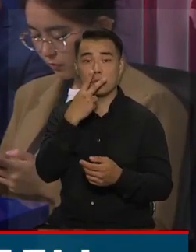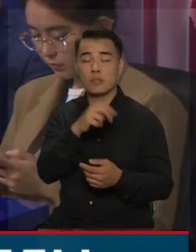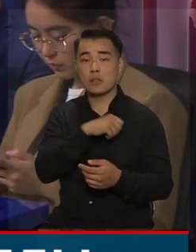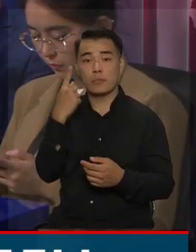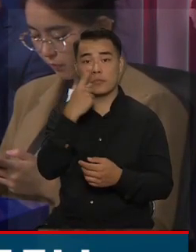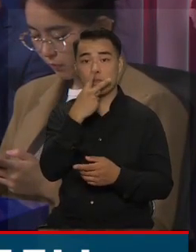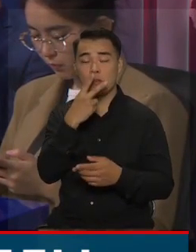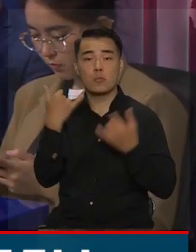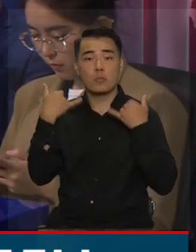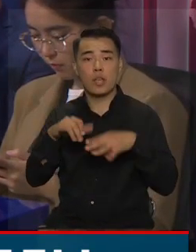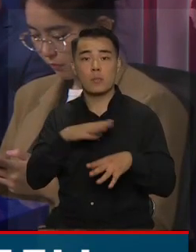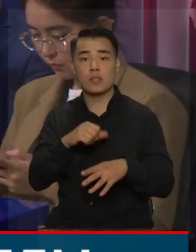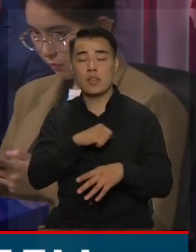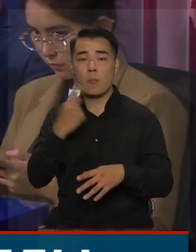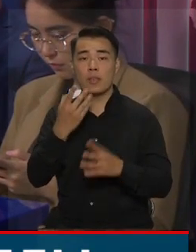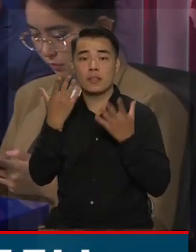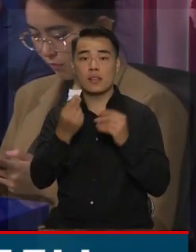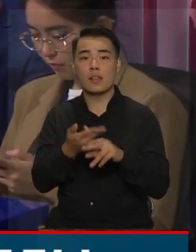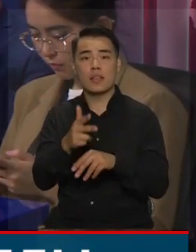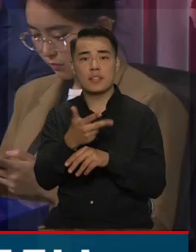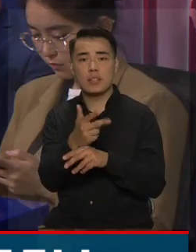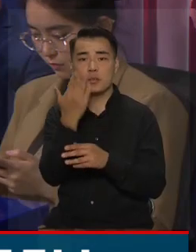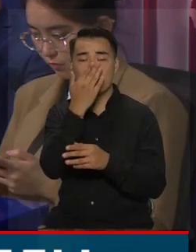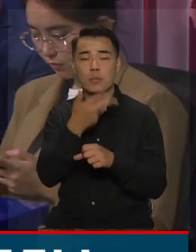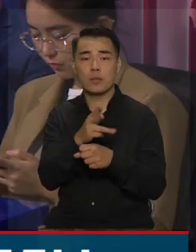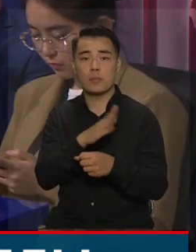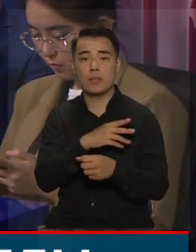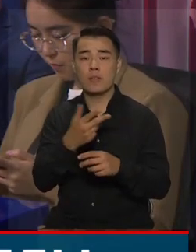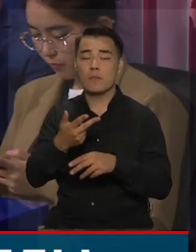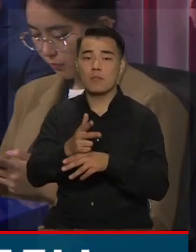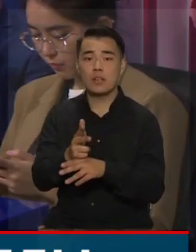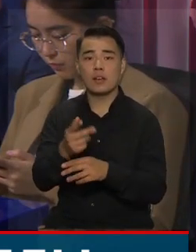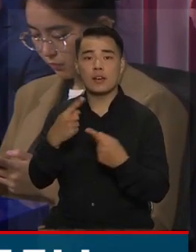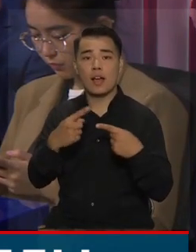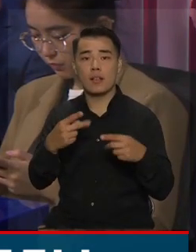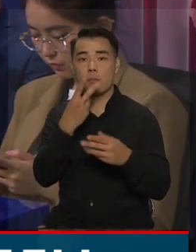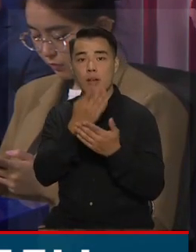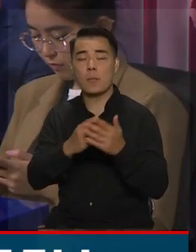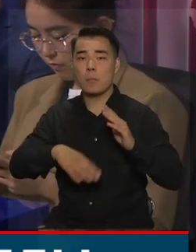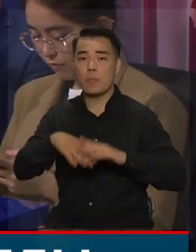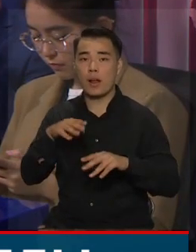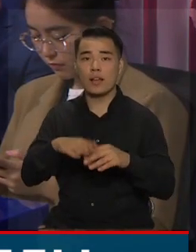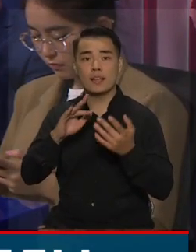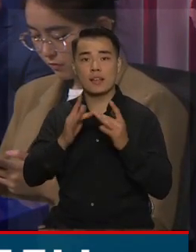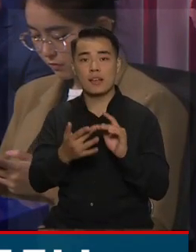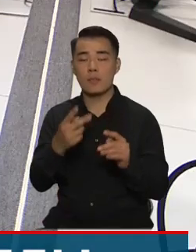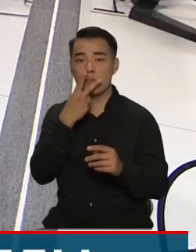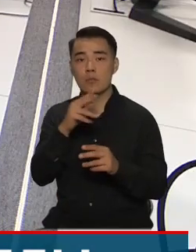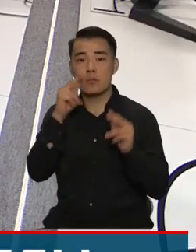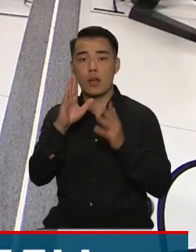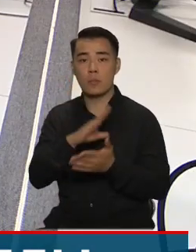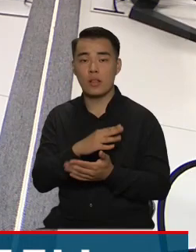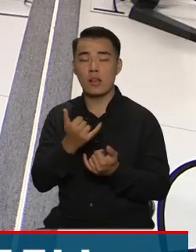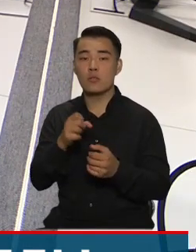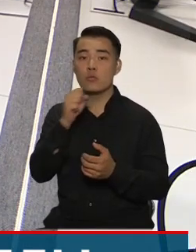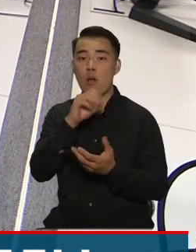таңғалдым. Өйткені біз бірінші күннен бастап біз кино түсірдік, видео, мақала жаздық, практикалық тұрғыда интерактивті бізде сабақтар өте бастады.